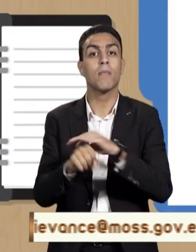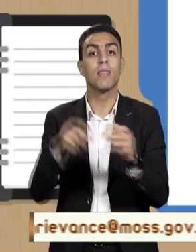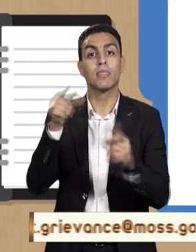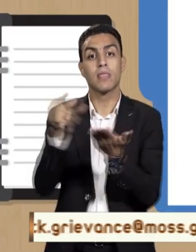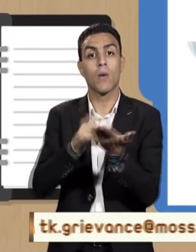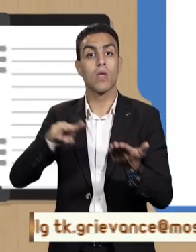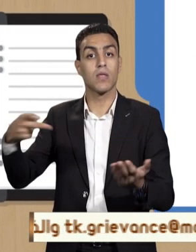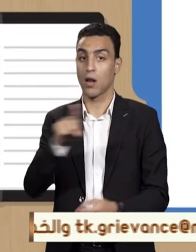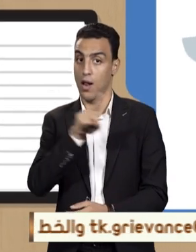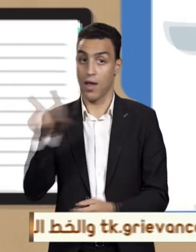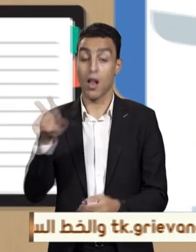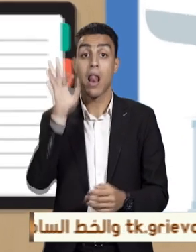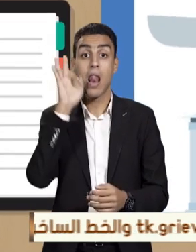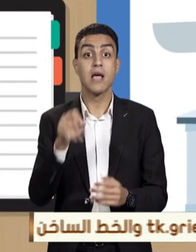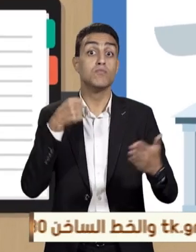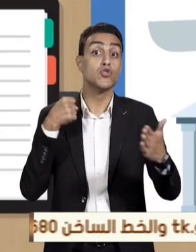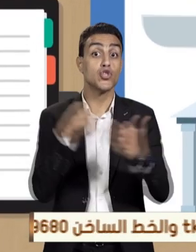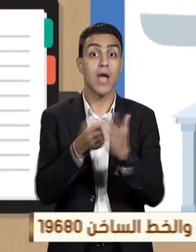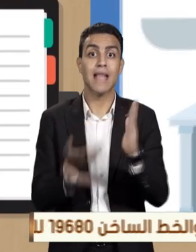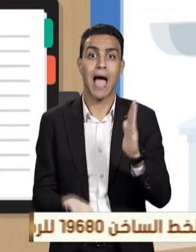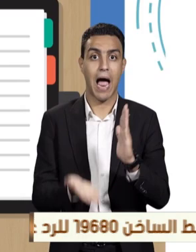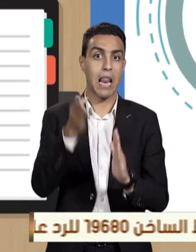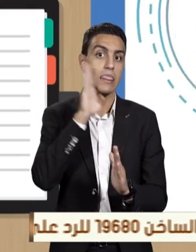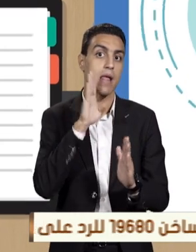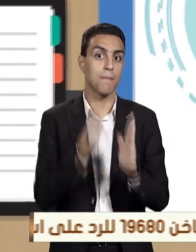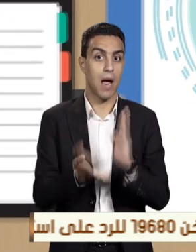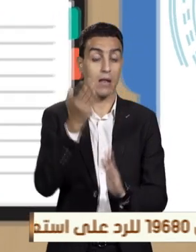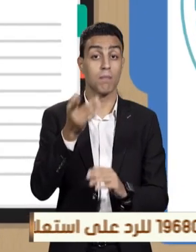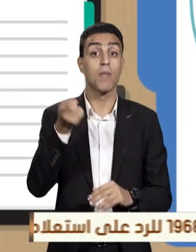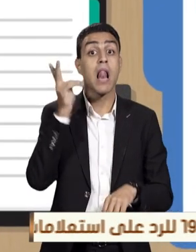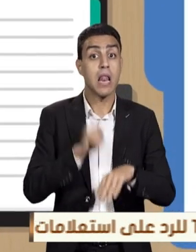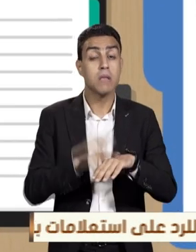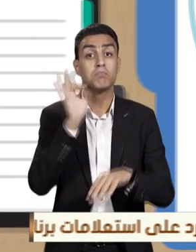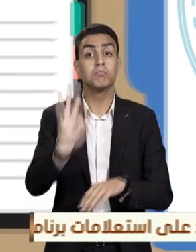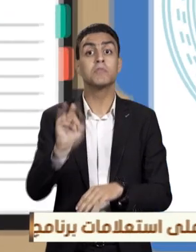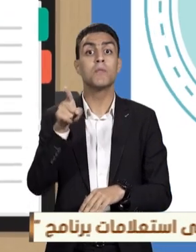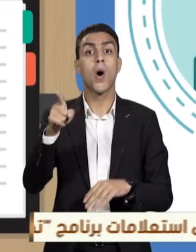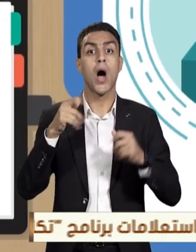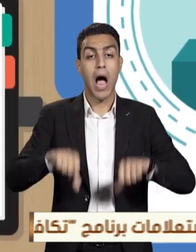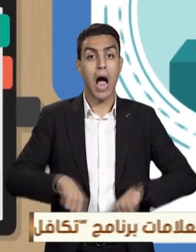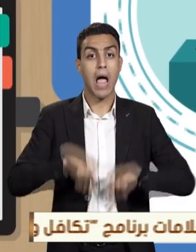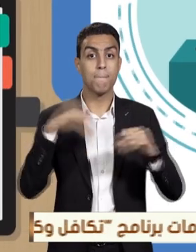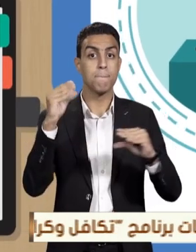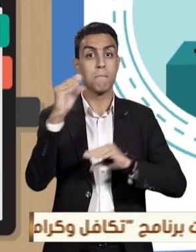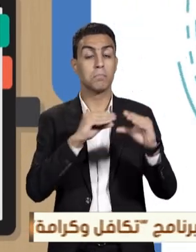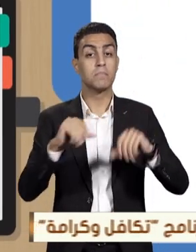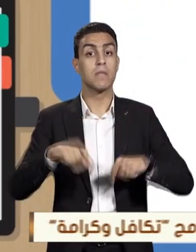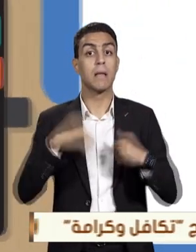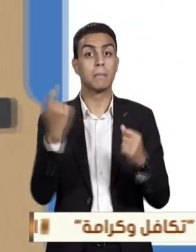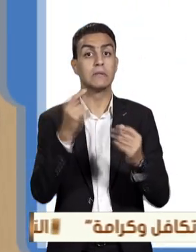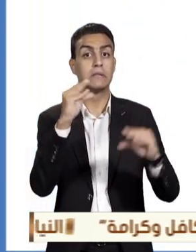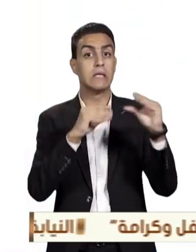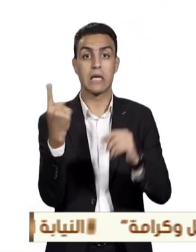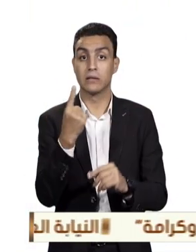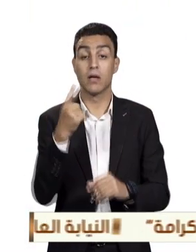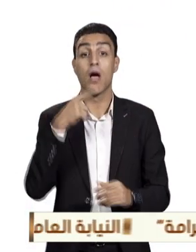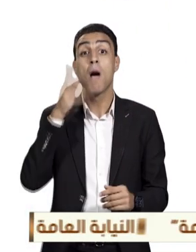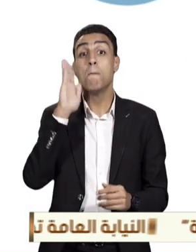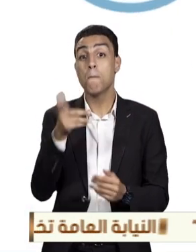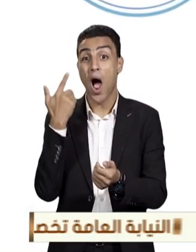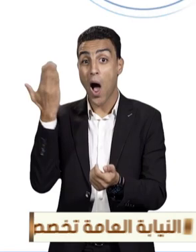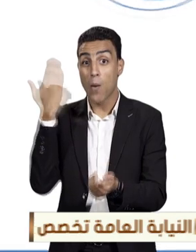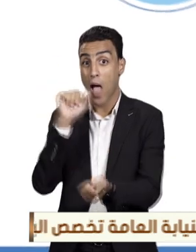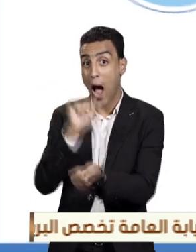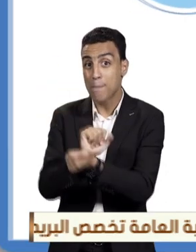أخرى، أن يكون حاصلاً على مؤهل عالي، أن يكون متمتعاً بحقوقه المدنية والسياسية، ألا يكون قد حكم عليه